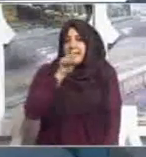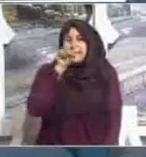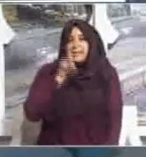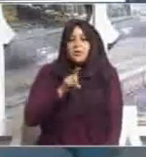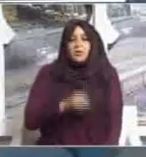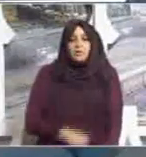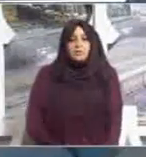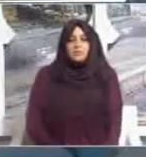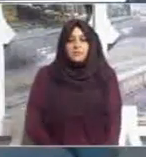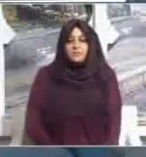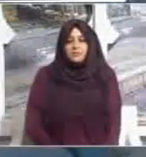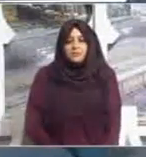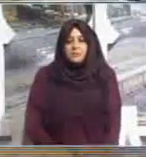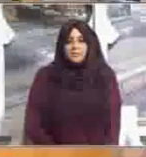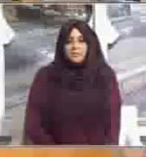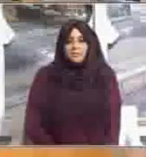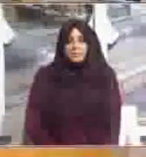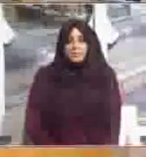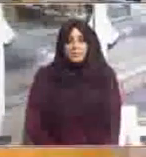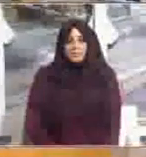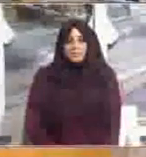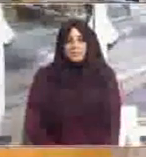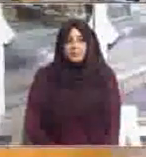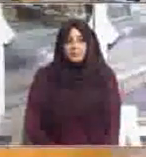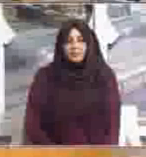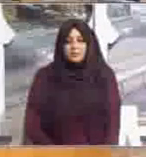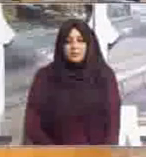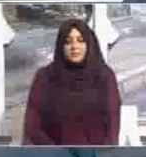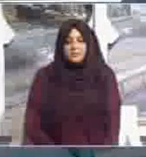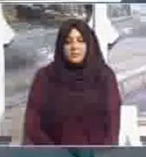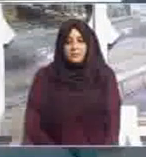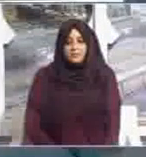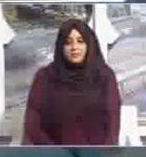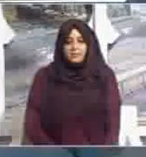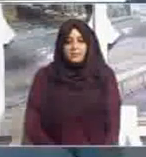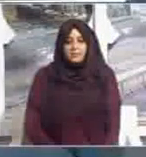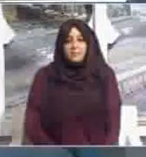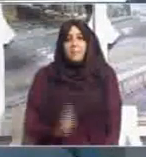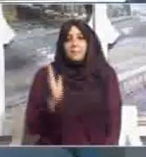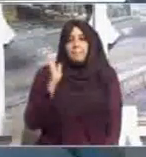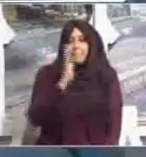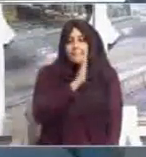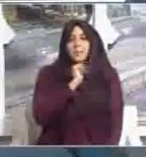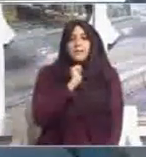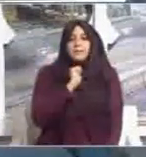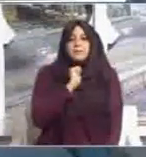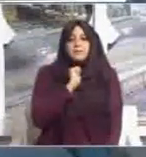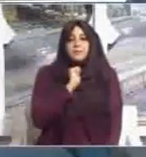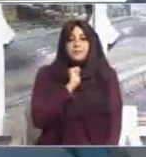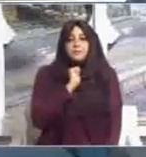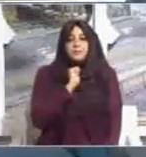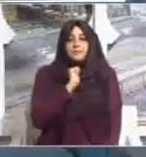السؤال. نجاوبك إن شاء الله. صح. صح أخوي صح. سيد أحمد شكون اللي معنا؟